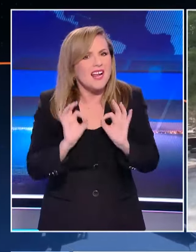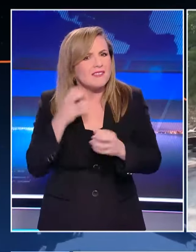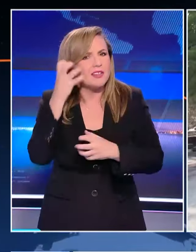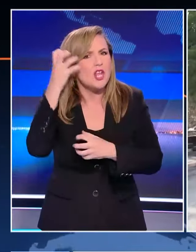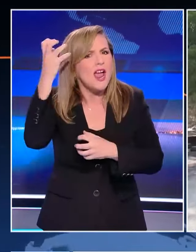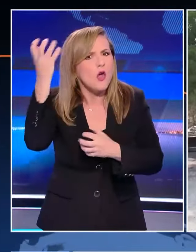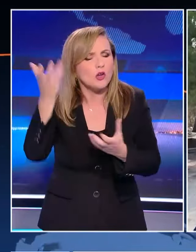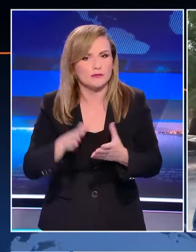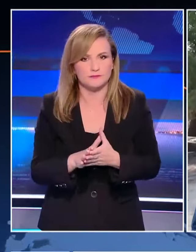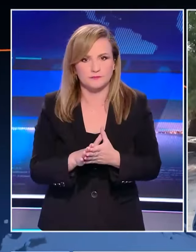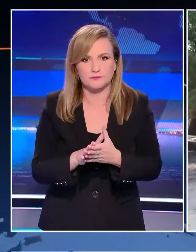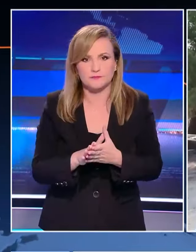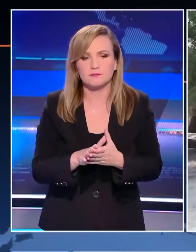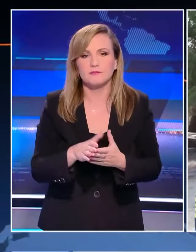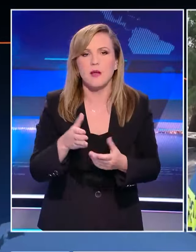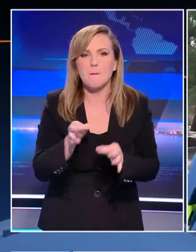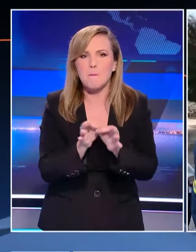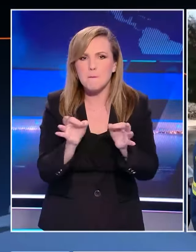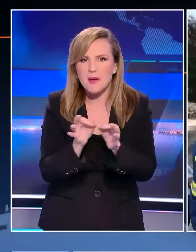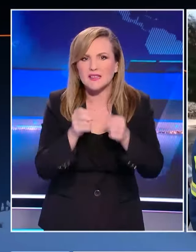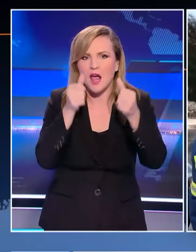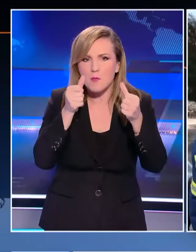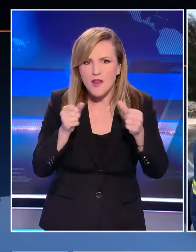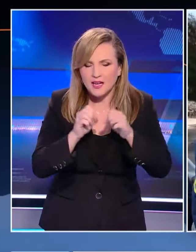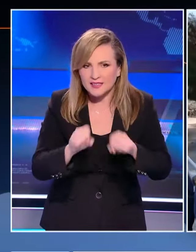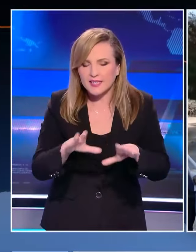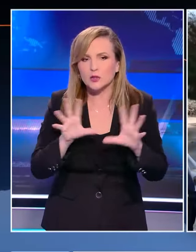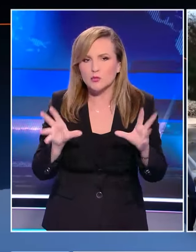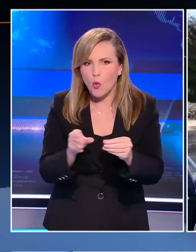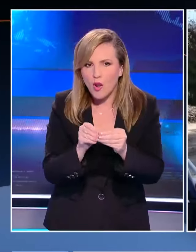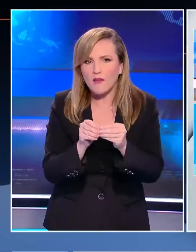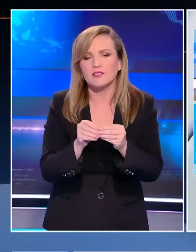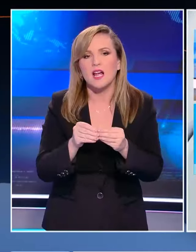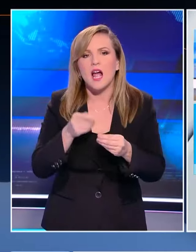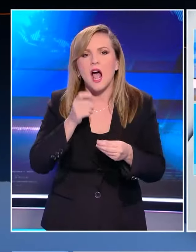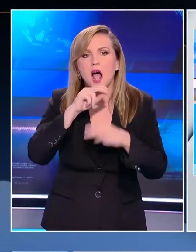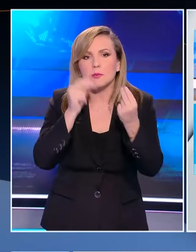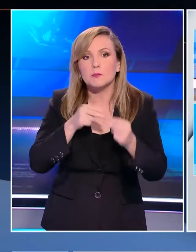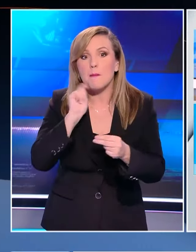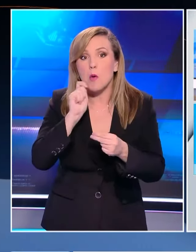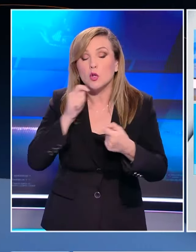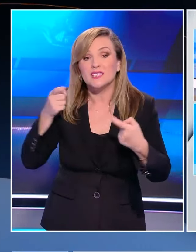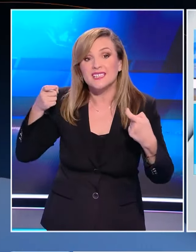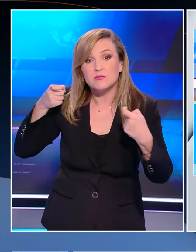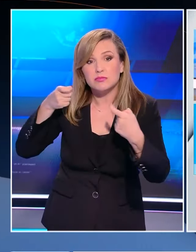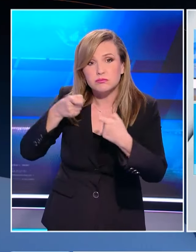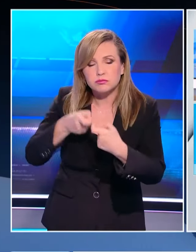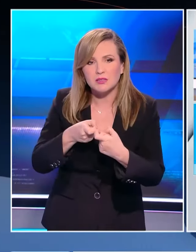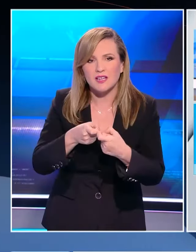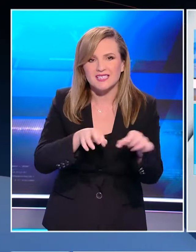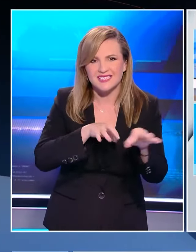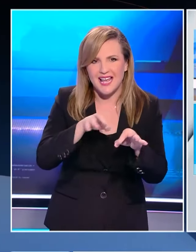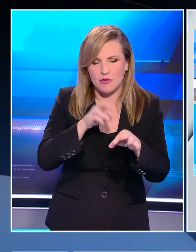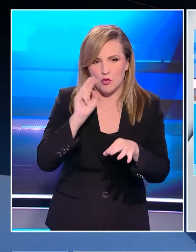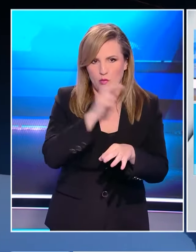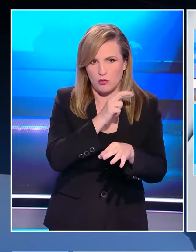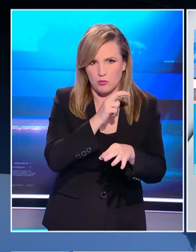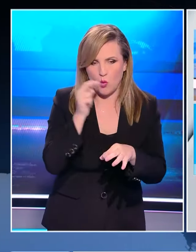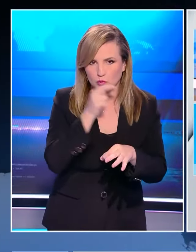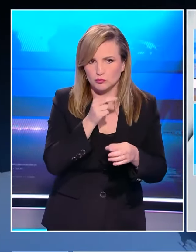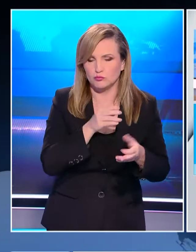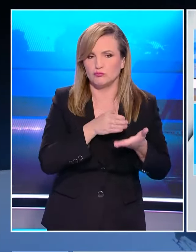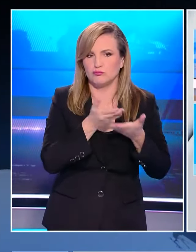τις πυρκαγιές αλλά και για τα μέτρα που εξαγγέλθηκαν συνεχίζεται αμύωτη. Υπάρχει όμως ένα σχέδιο που έφερε ο Πρωθυπουργός, ένα σχέδιο